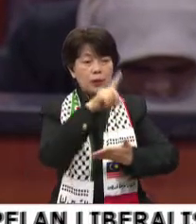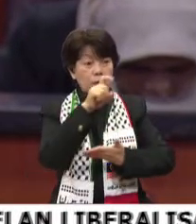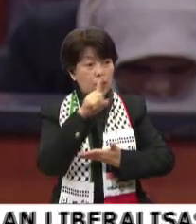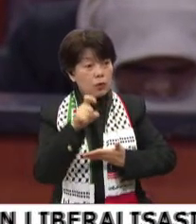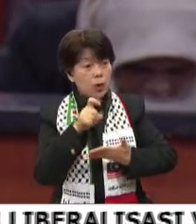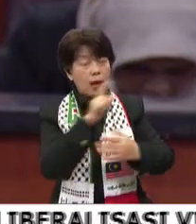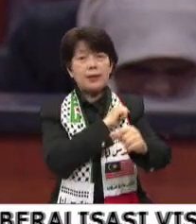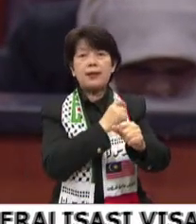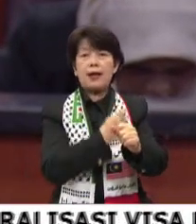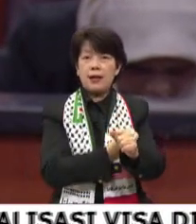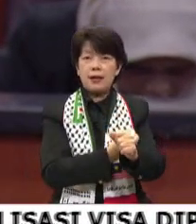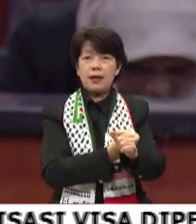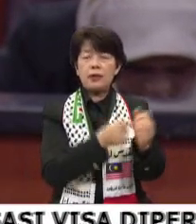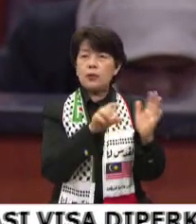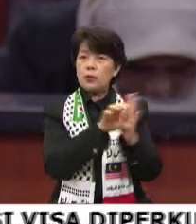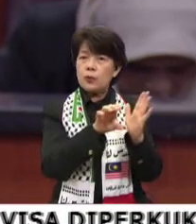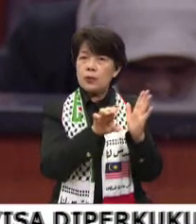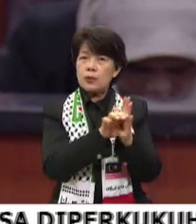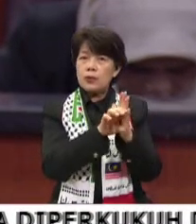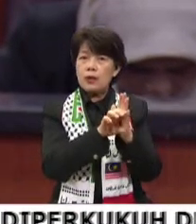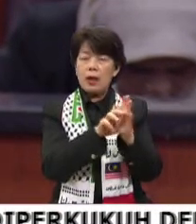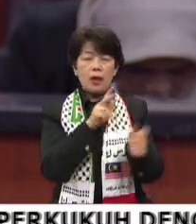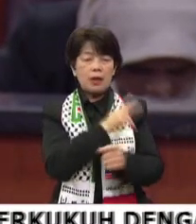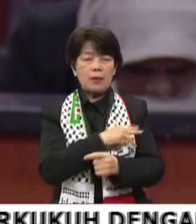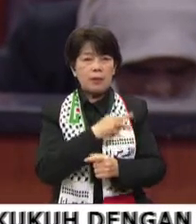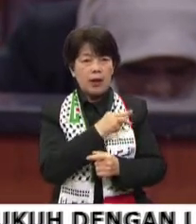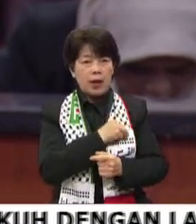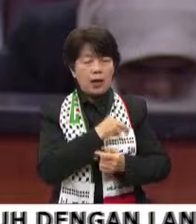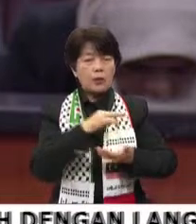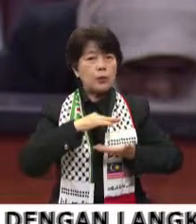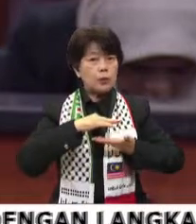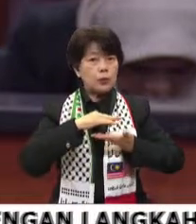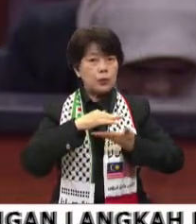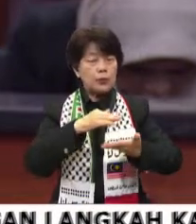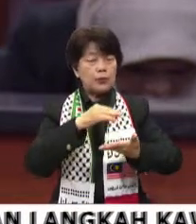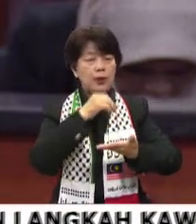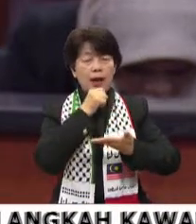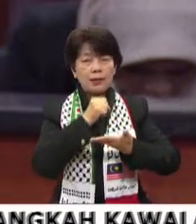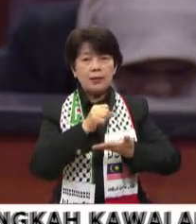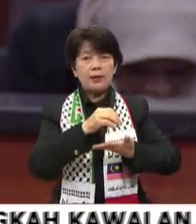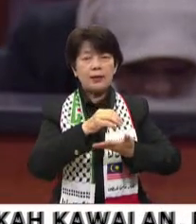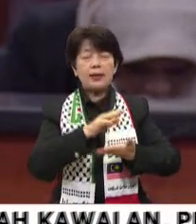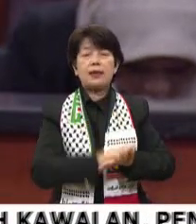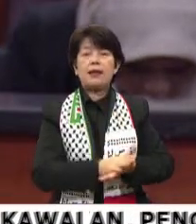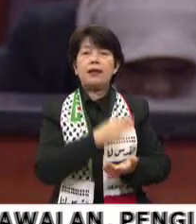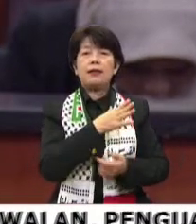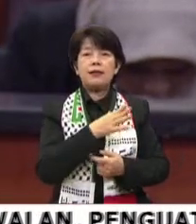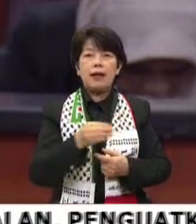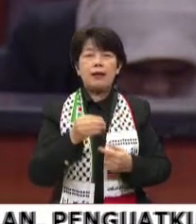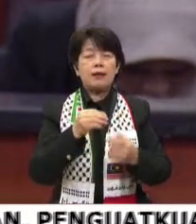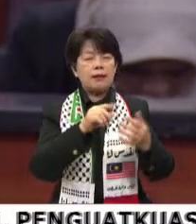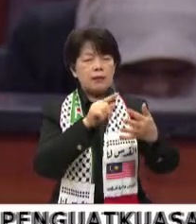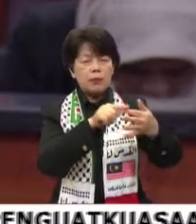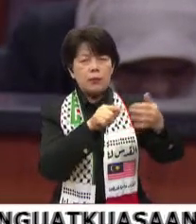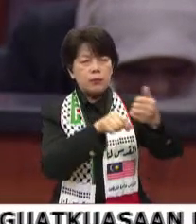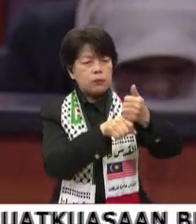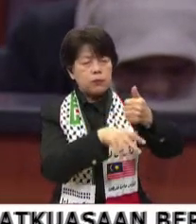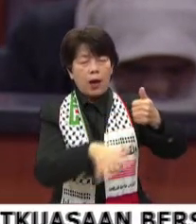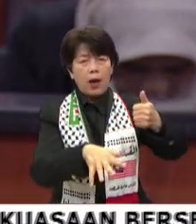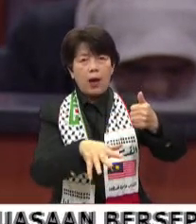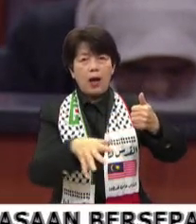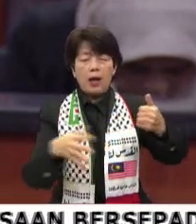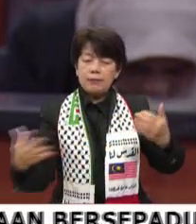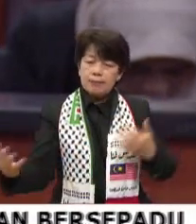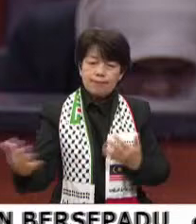ianya melibatkan sebagai contoh kemandirian sumber asli and yang mana sebab itu dari segi